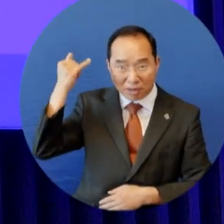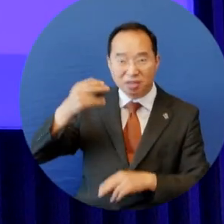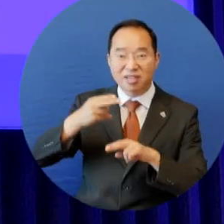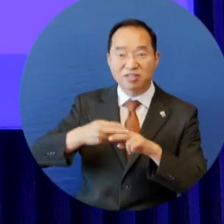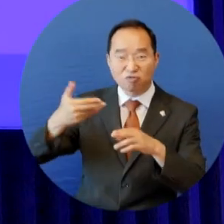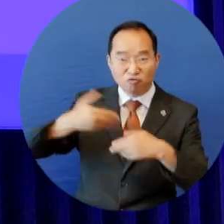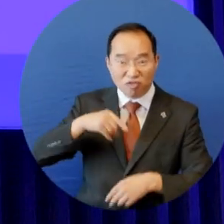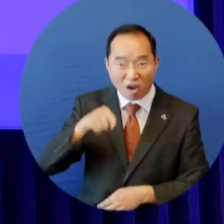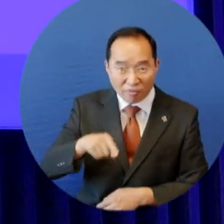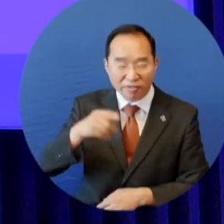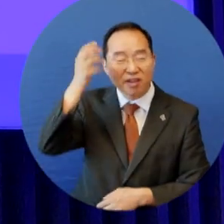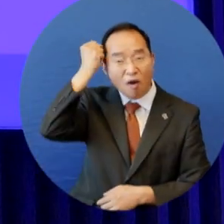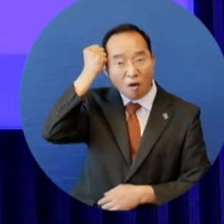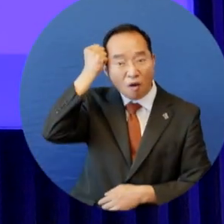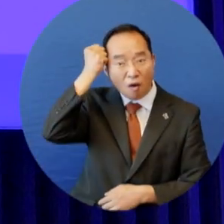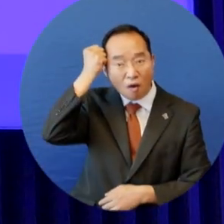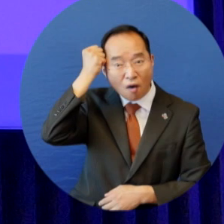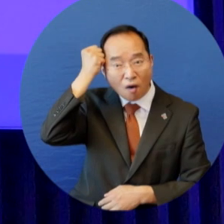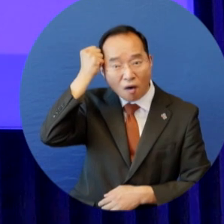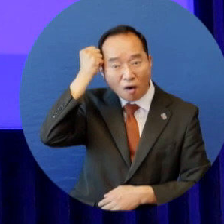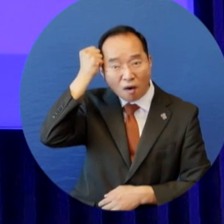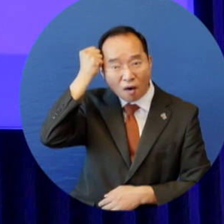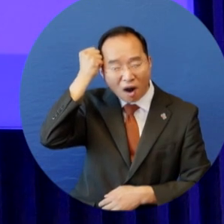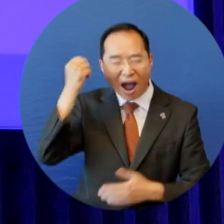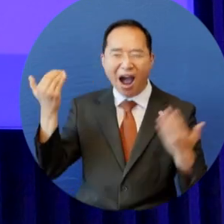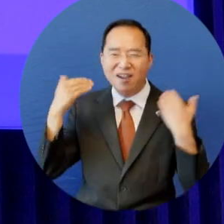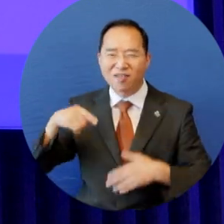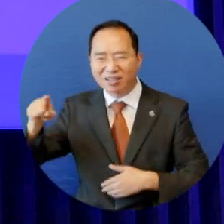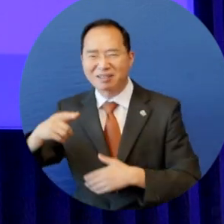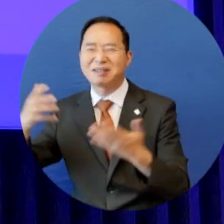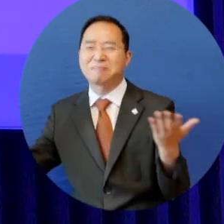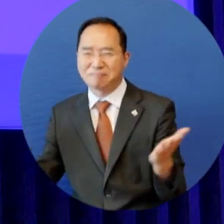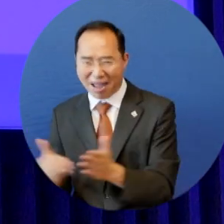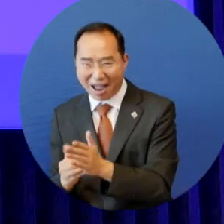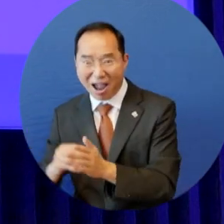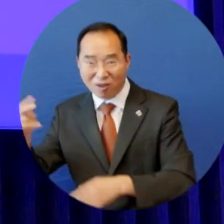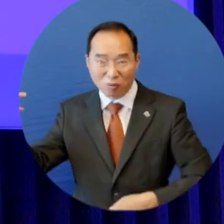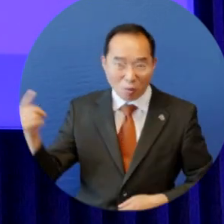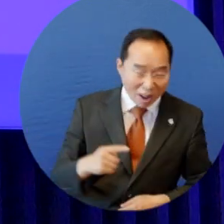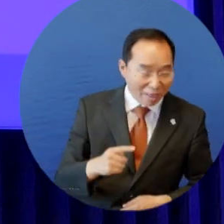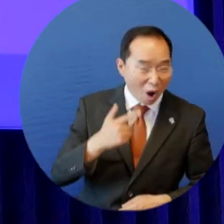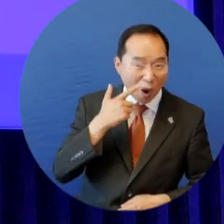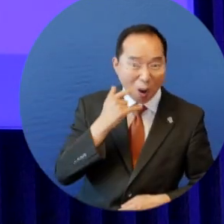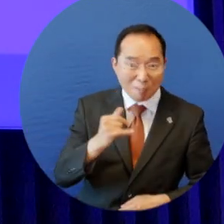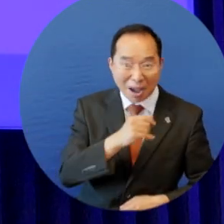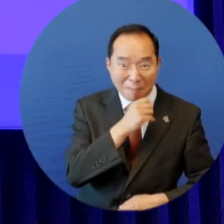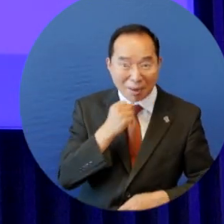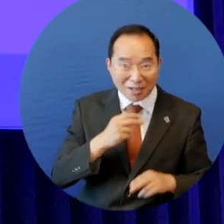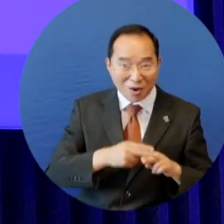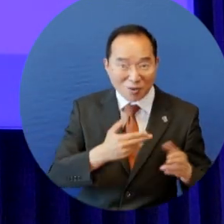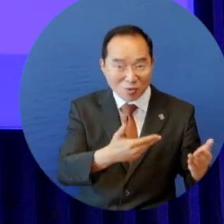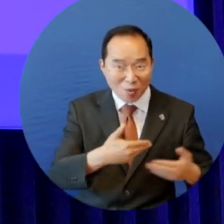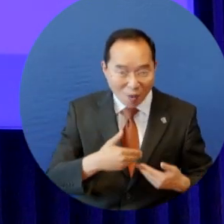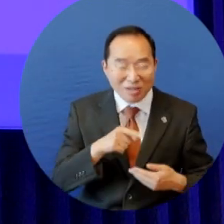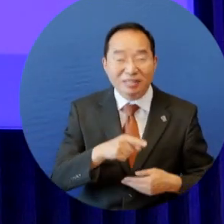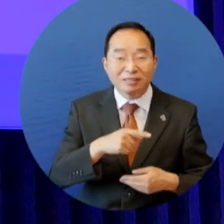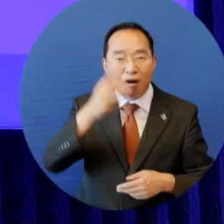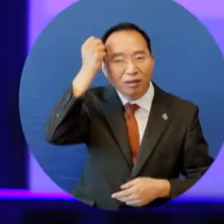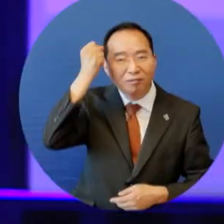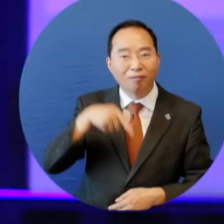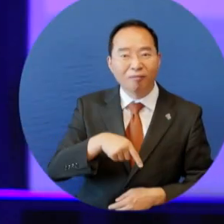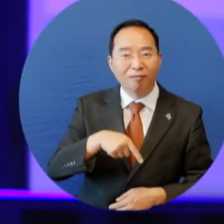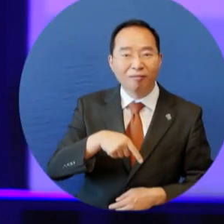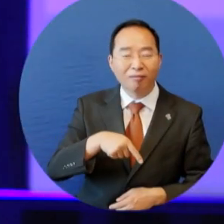할머니가 해주신 음식, 방과 후에 내가 돌아왔을 때 나를 반갑게 안아주시면서 나눠주셨던